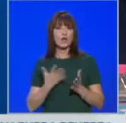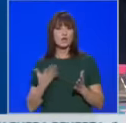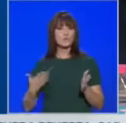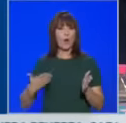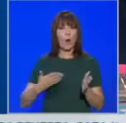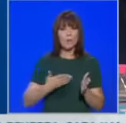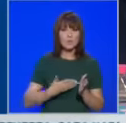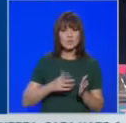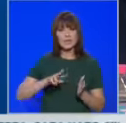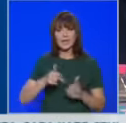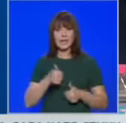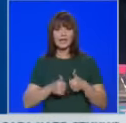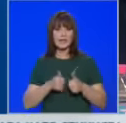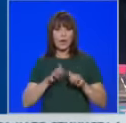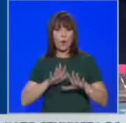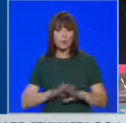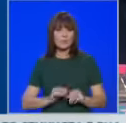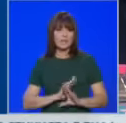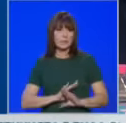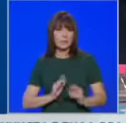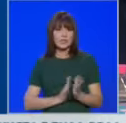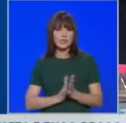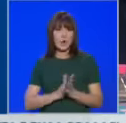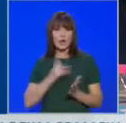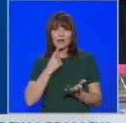кандидат, остава без хора, които да гласуват за него.